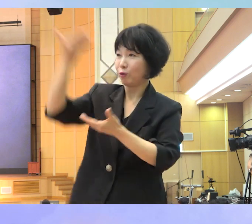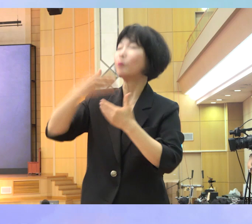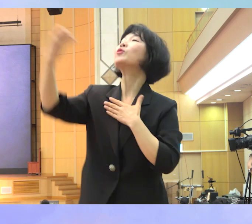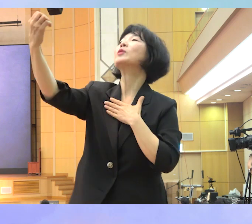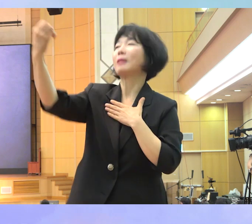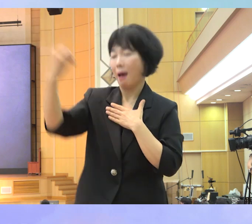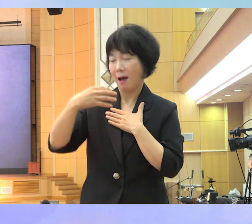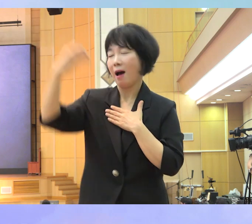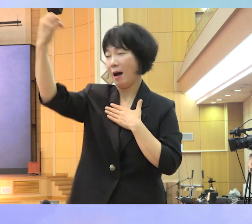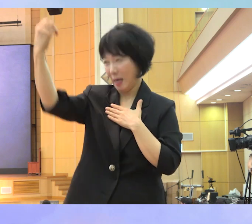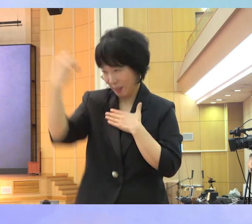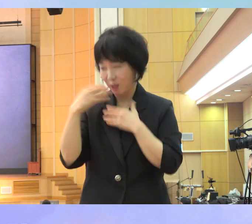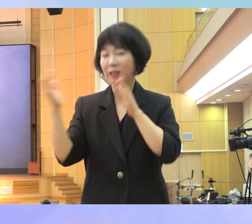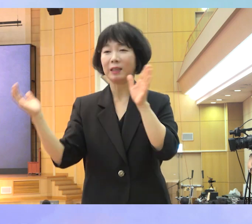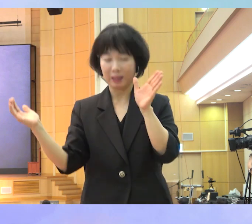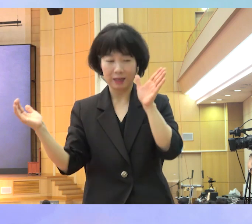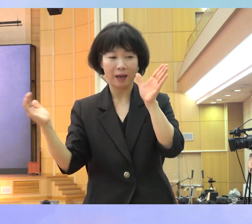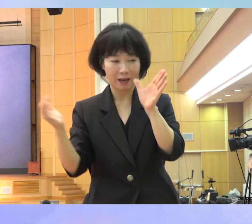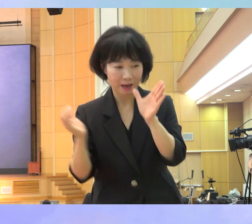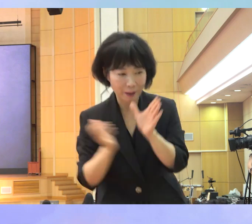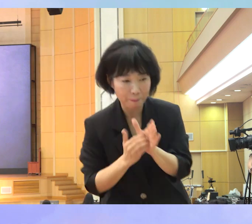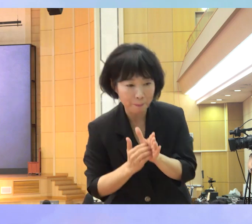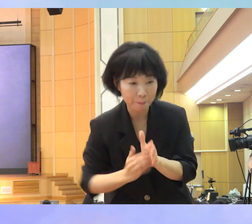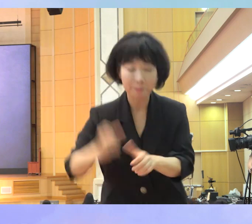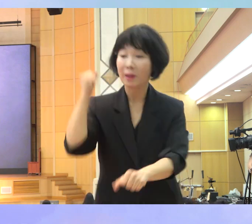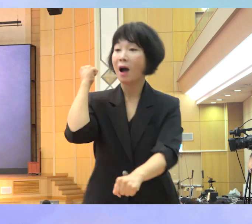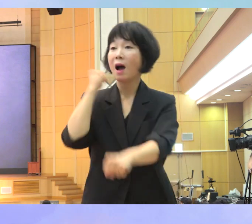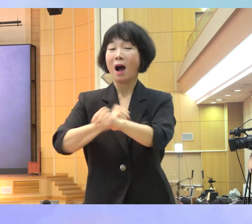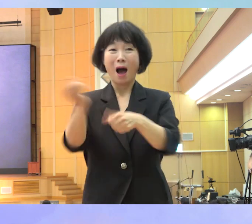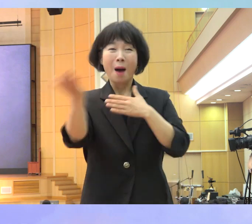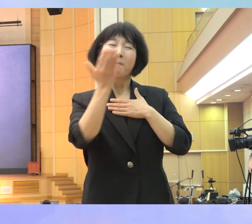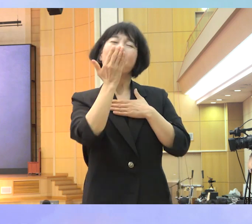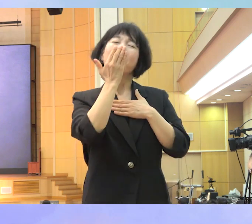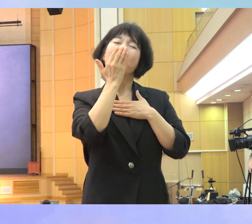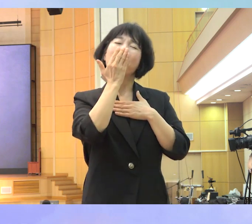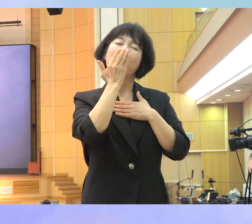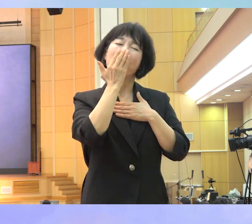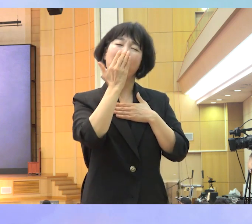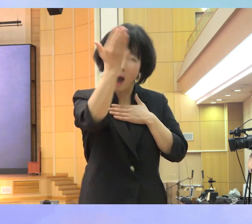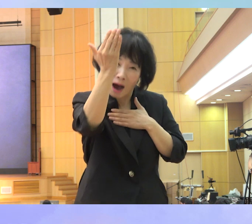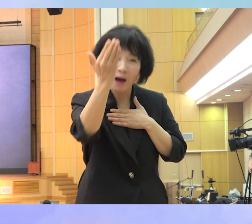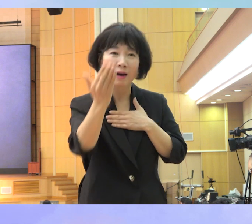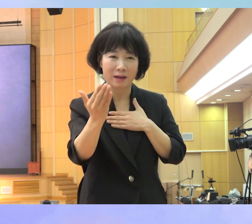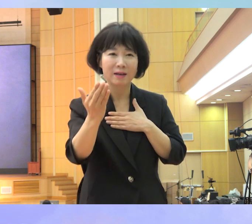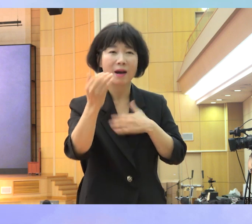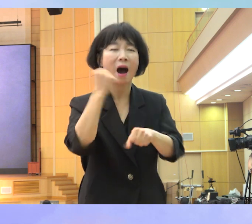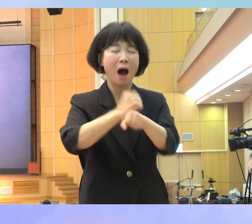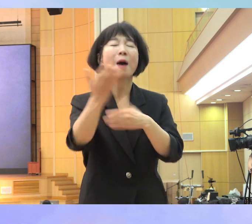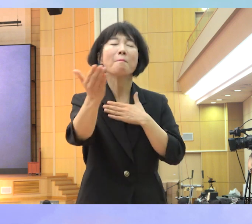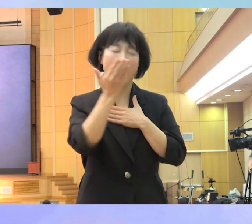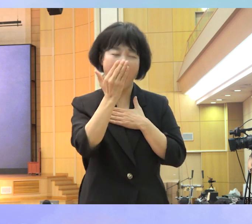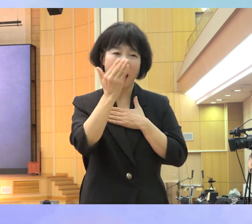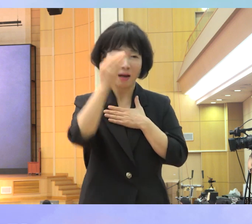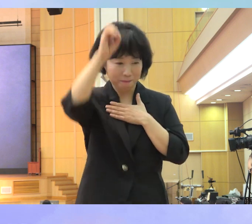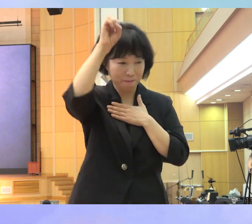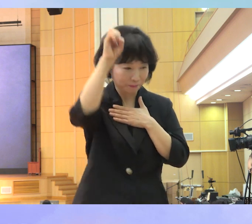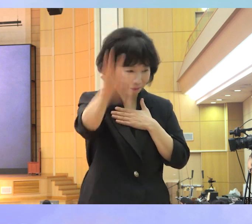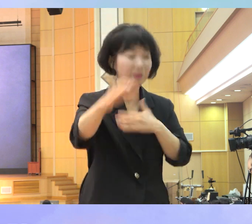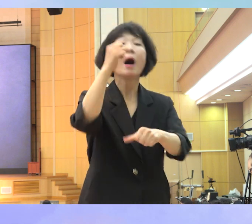능력 준다 하시네. 할 수 있다, 할 수 있다 하신